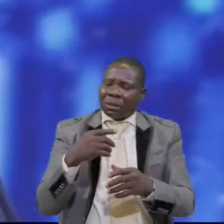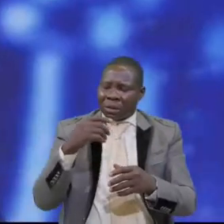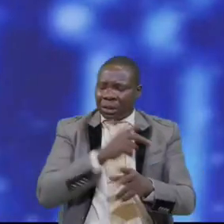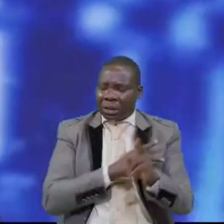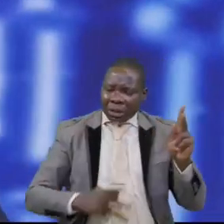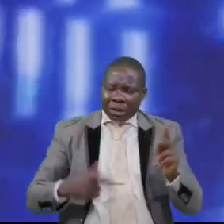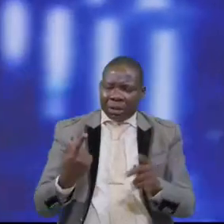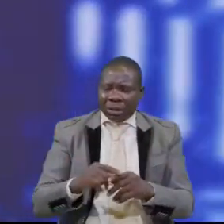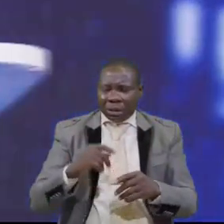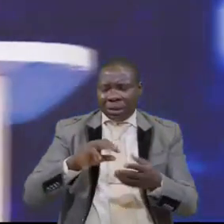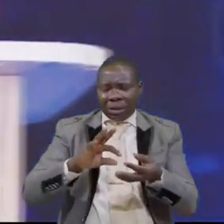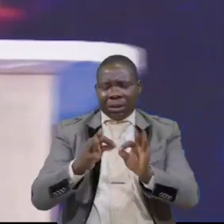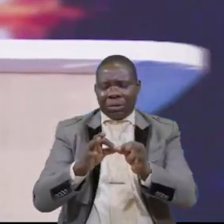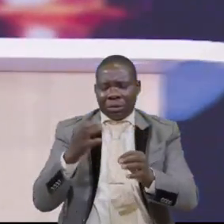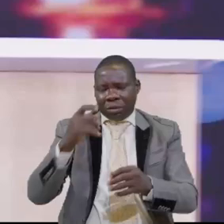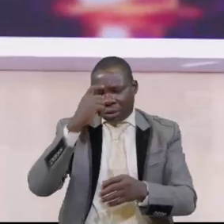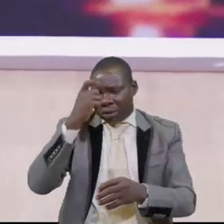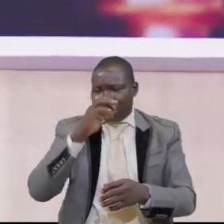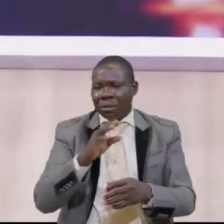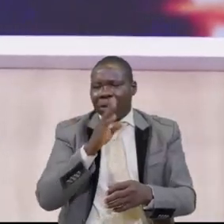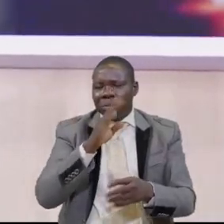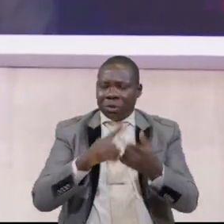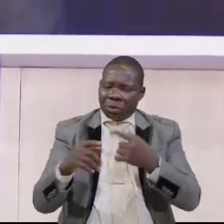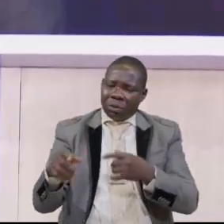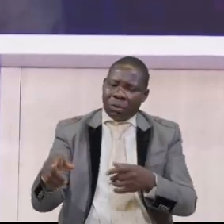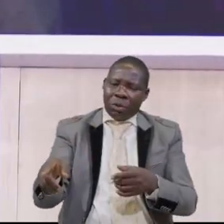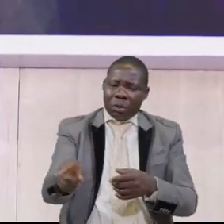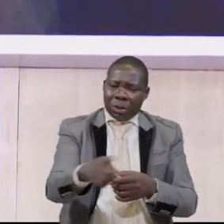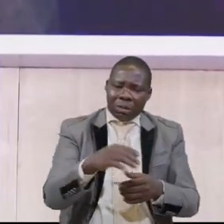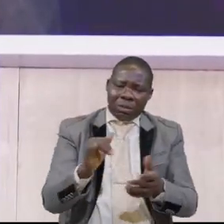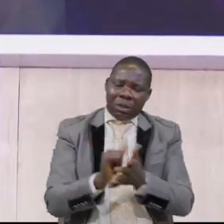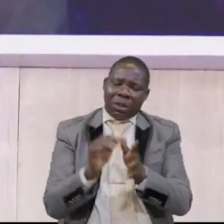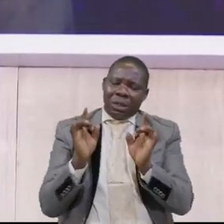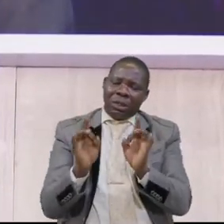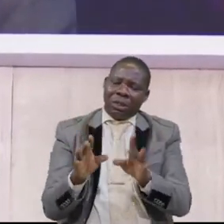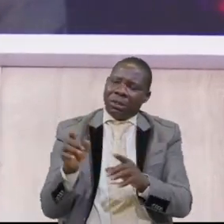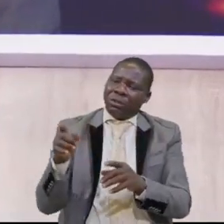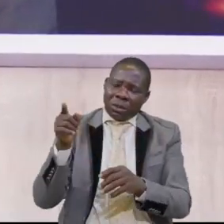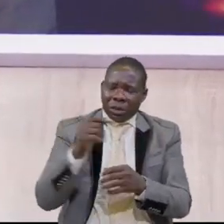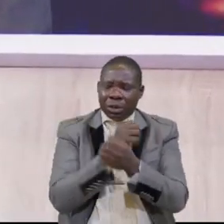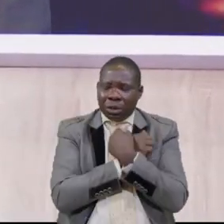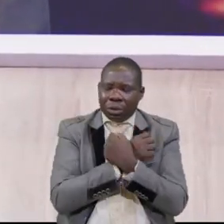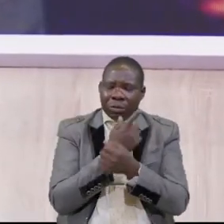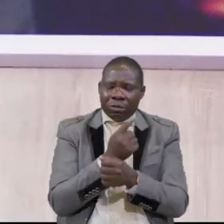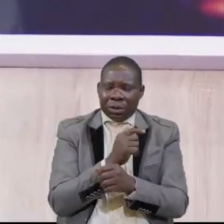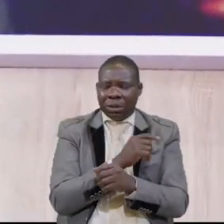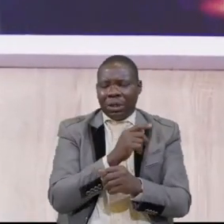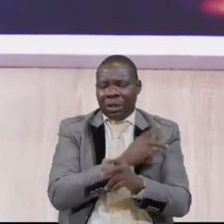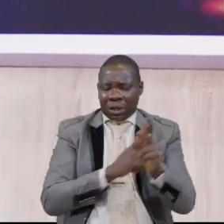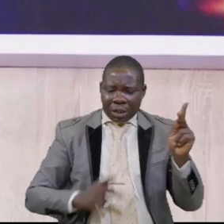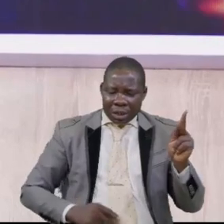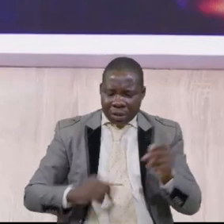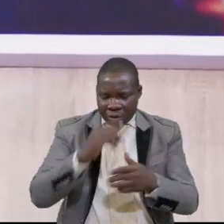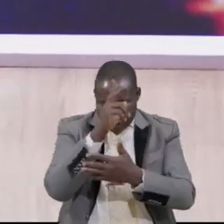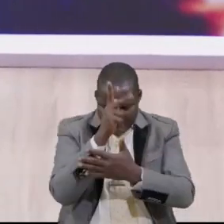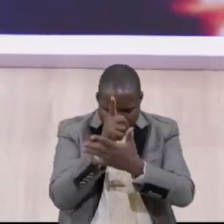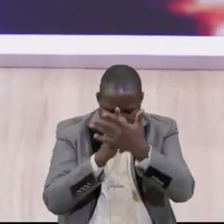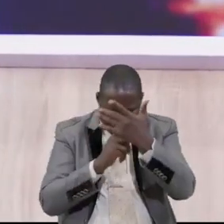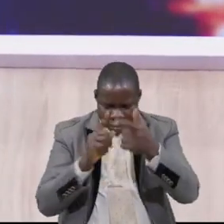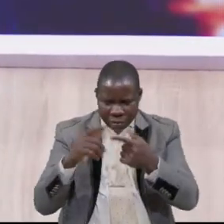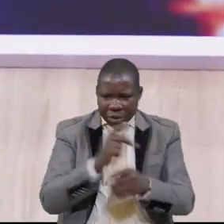te haïssent, le roi. Il était loyal au roi, il était humble devant le Dieu Tout-Puissant, devant le Dieu